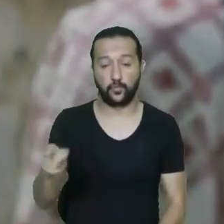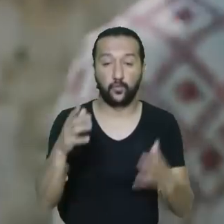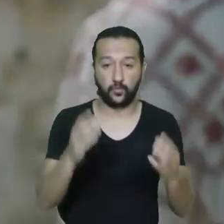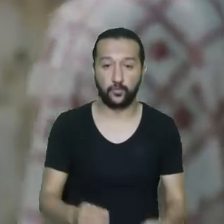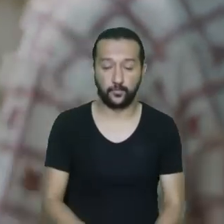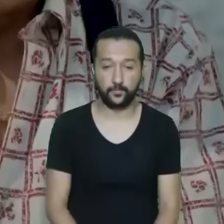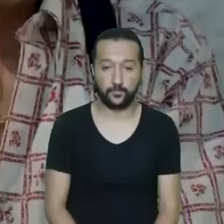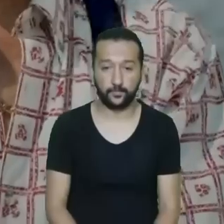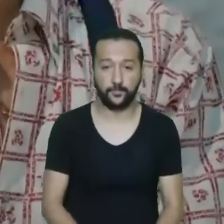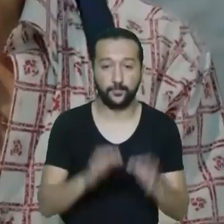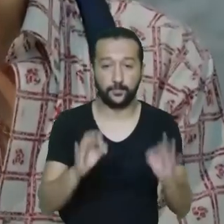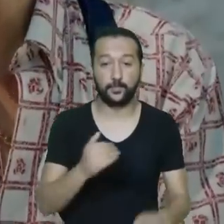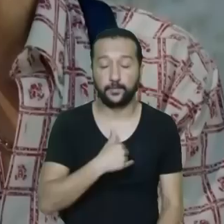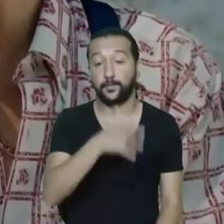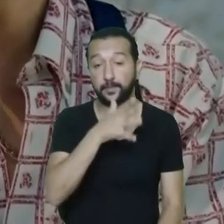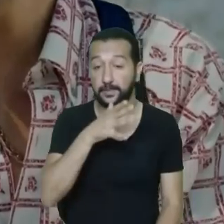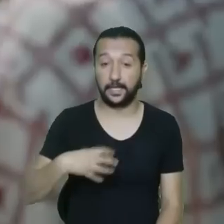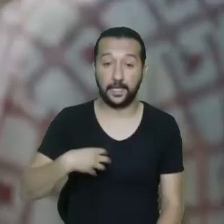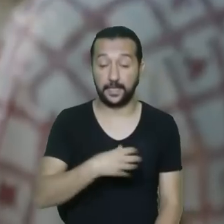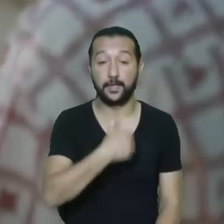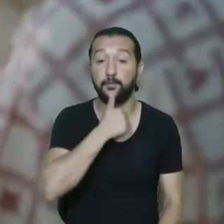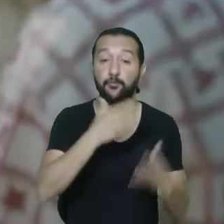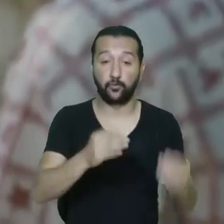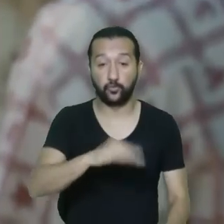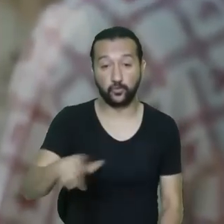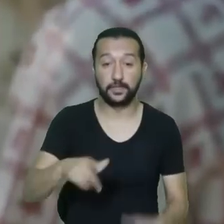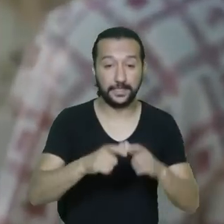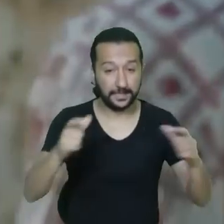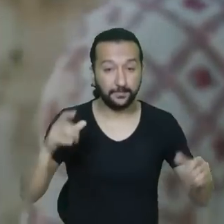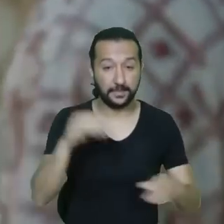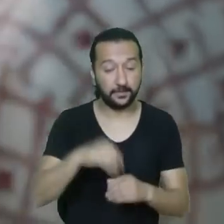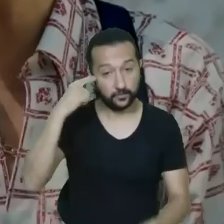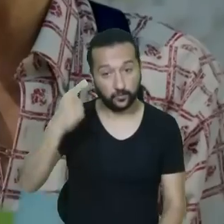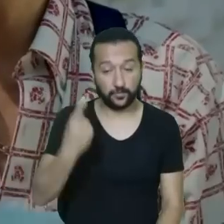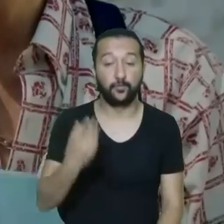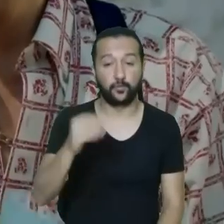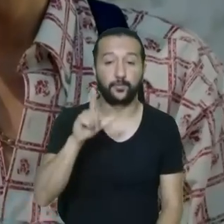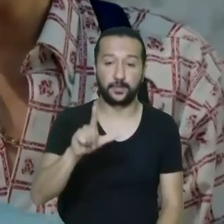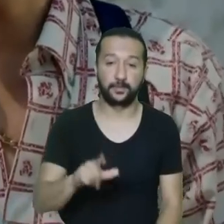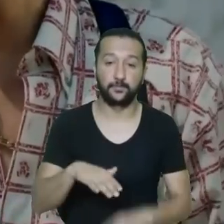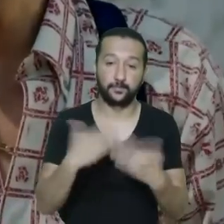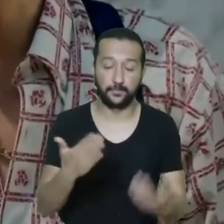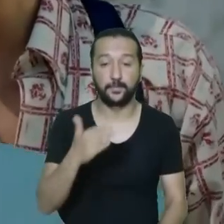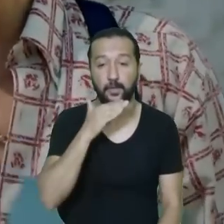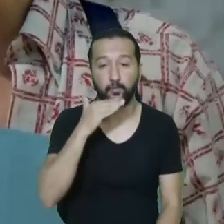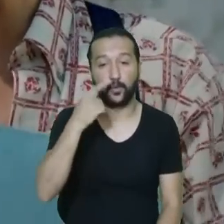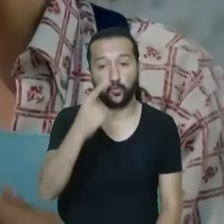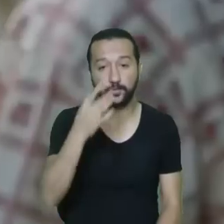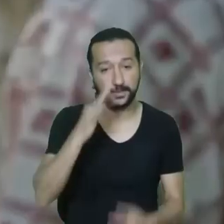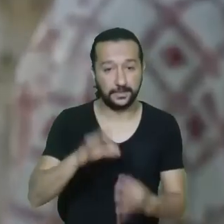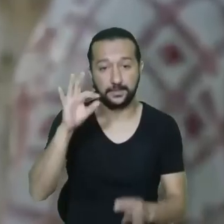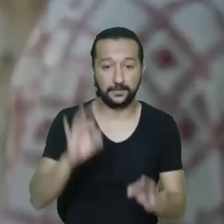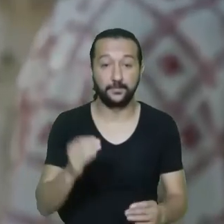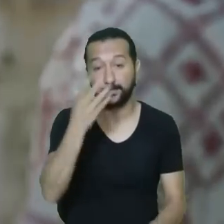oluyor. Tabii biz bilinçli anne babalar olarak çocukların gelişimini düşünmek zorundayız. Avrupa görmüş insanlarız